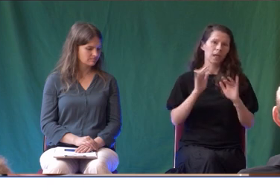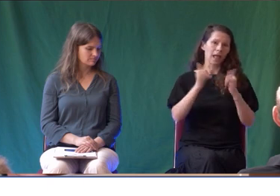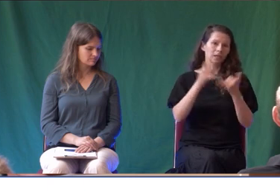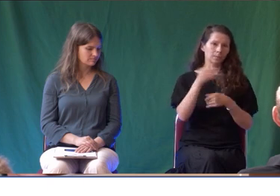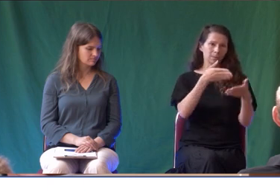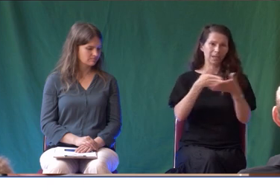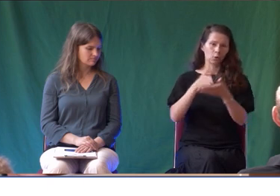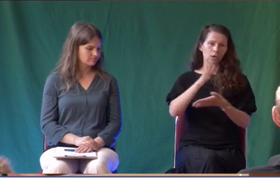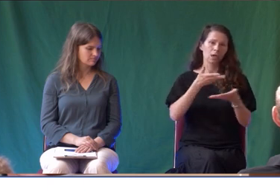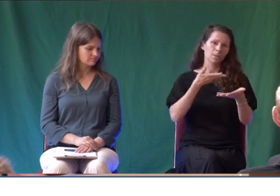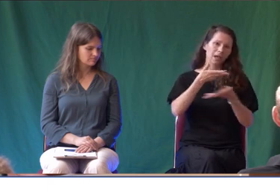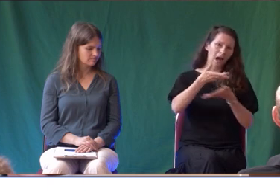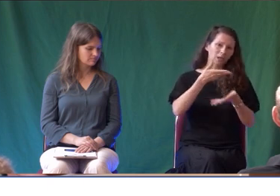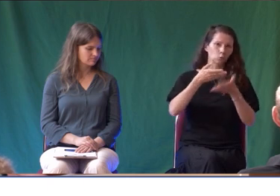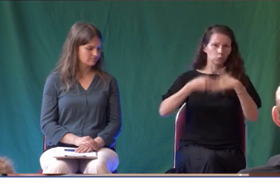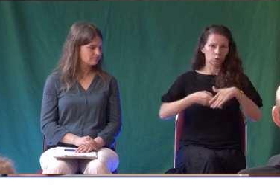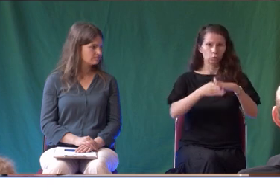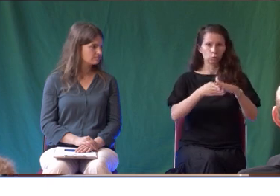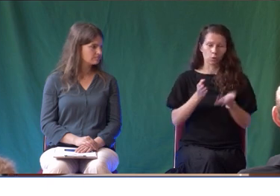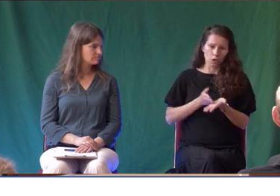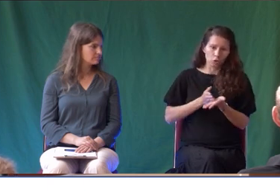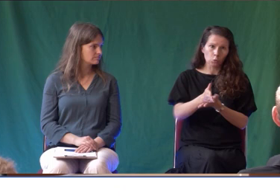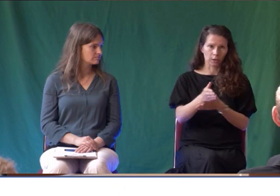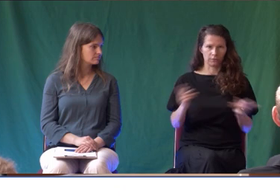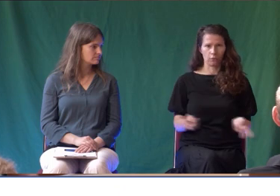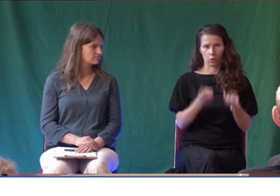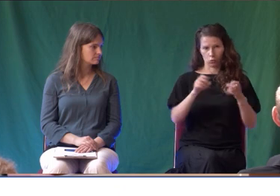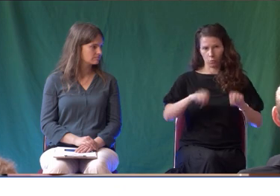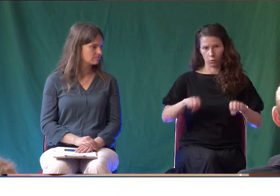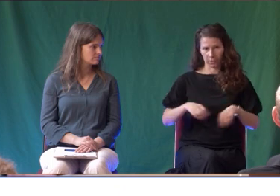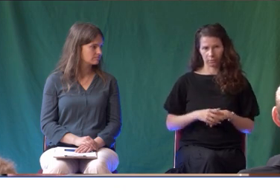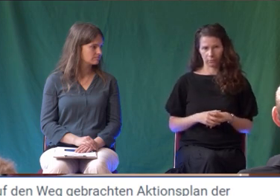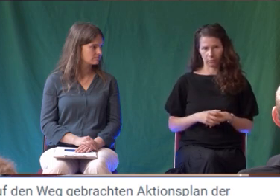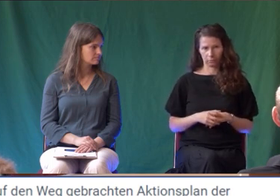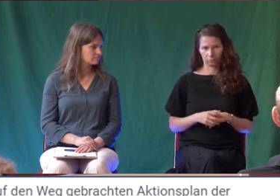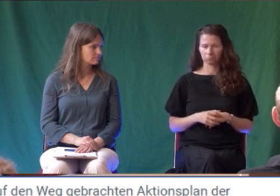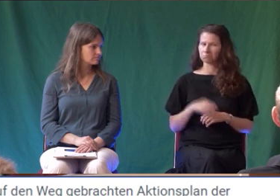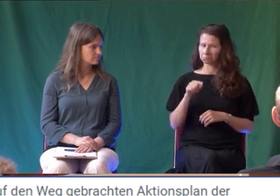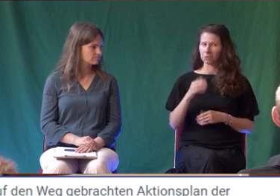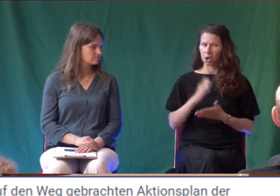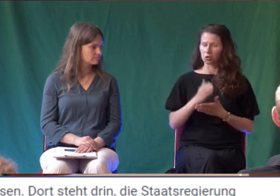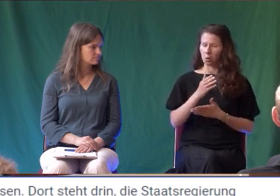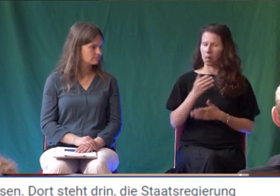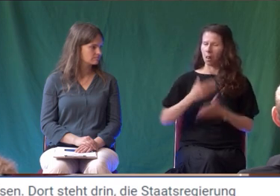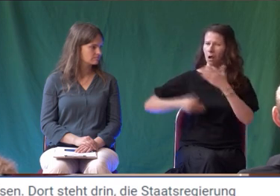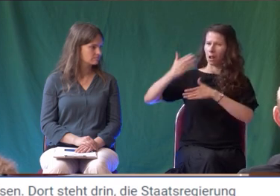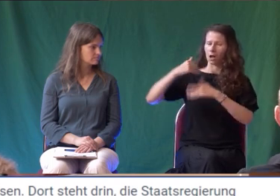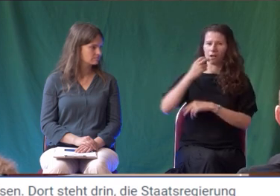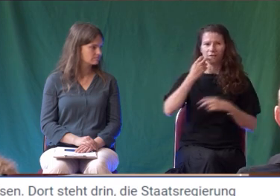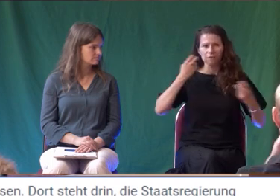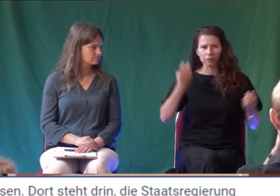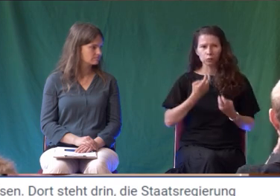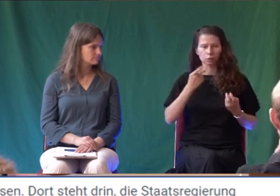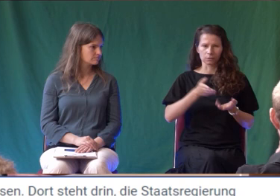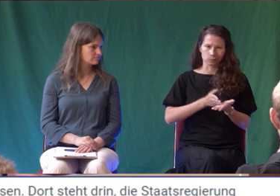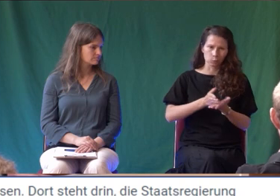mit Behinderungen dauerhaft gefördert werden kann das ist ja auch so eine Sache die sich schon viele Jahre verfolgen dass das verständigt wird dass man nicht